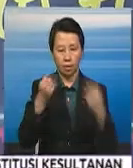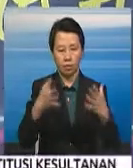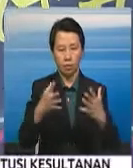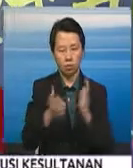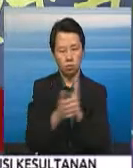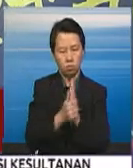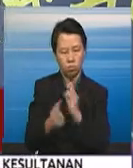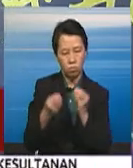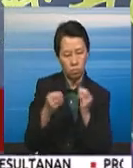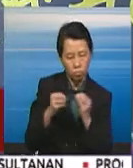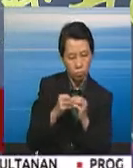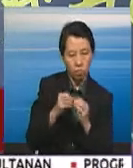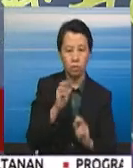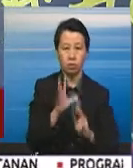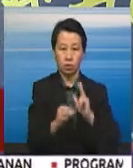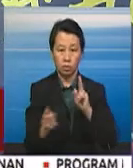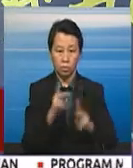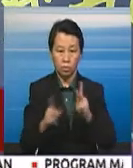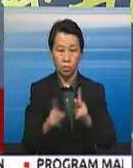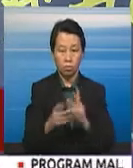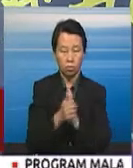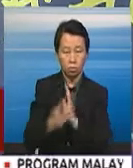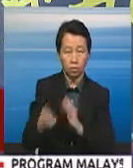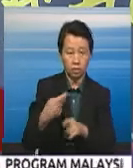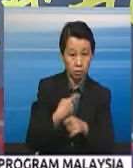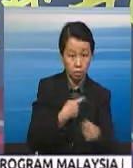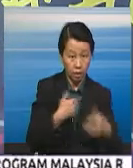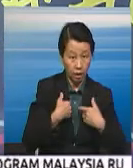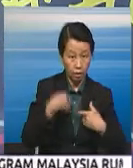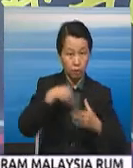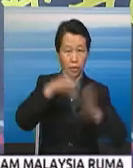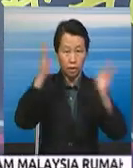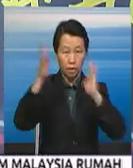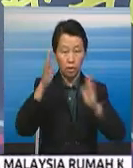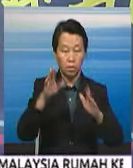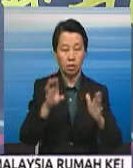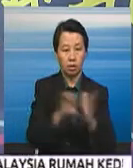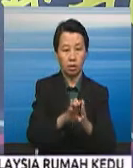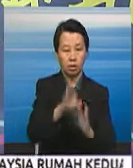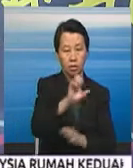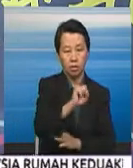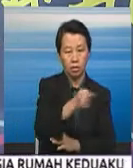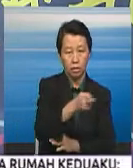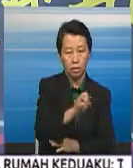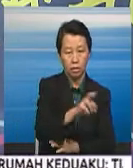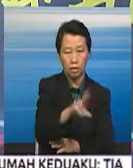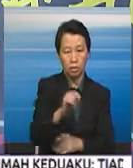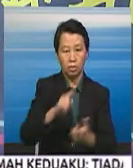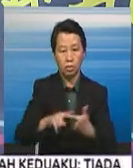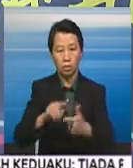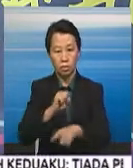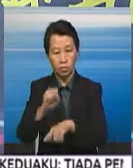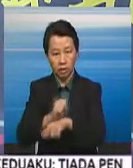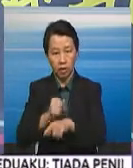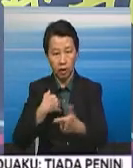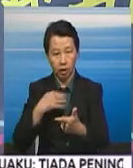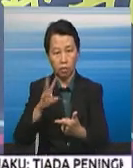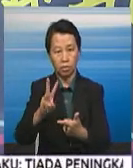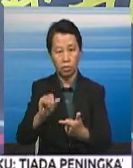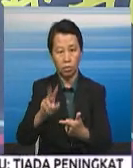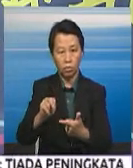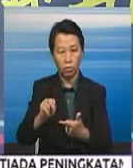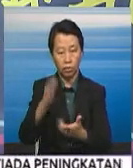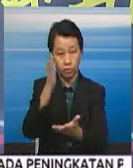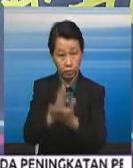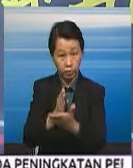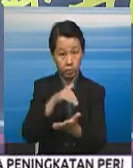talents and people are the kind of talents that we have in Malaysia, like I was sharing in the press conference. In Singapore, we have like what? One sand